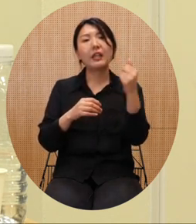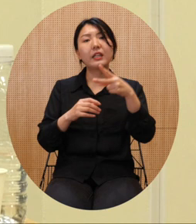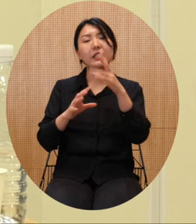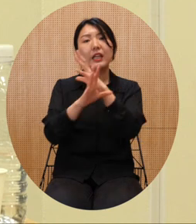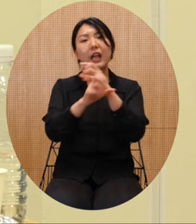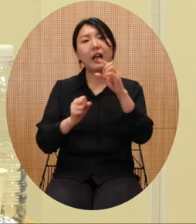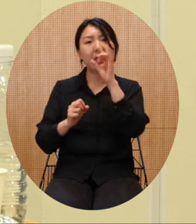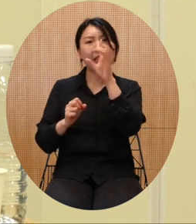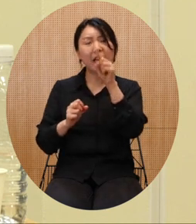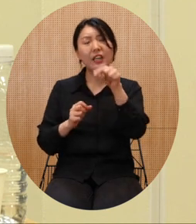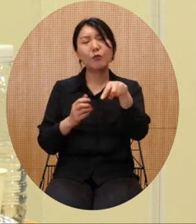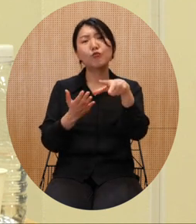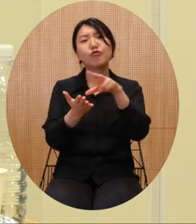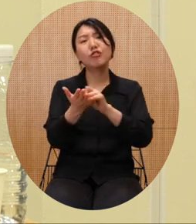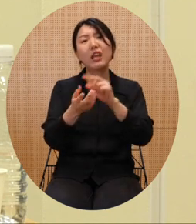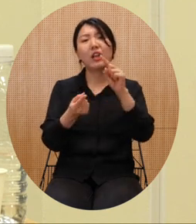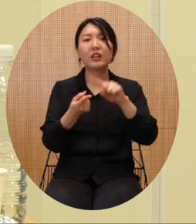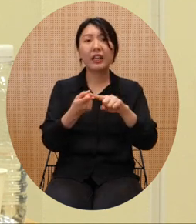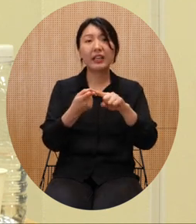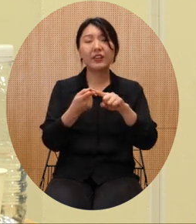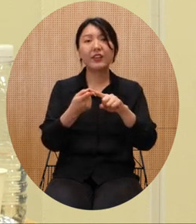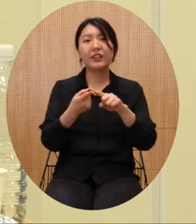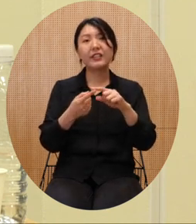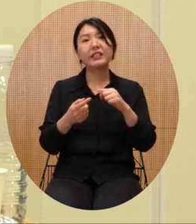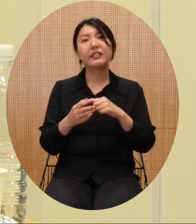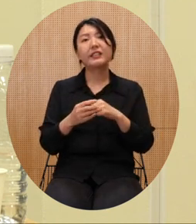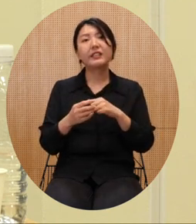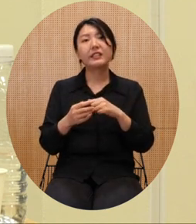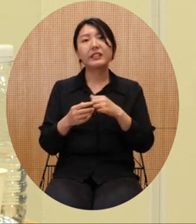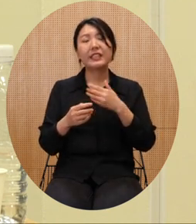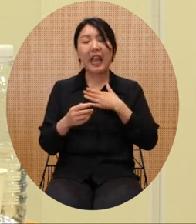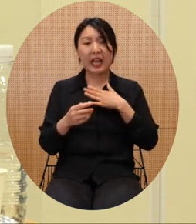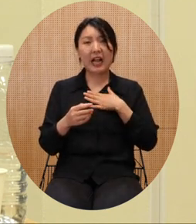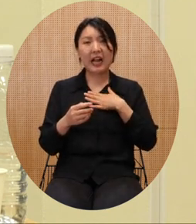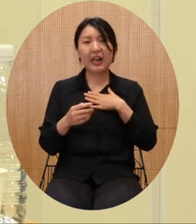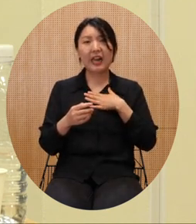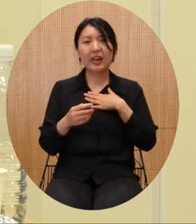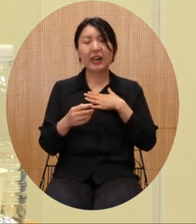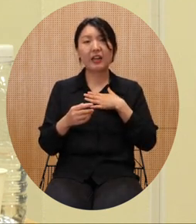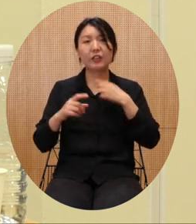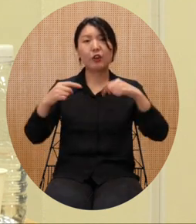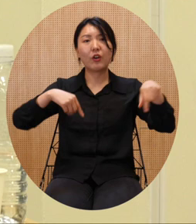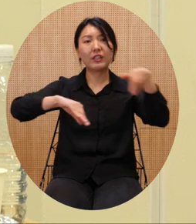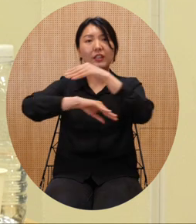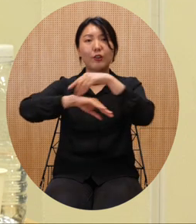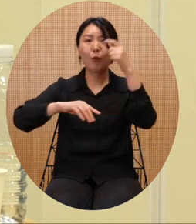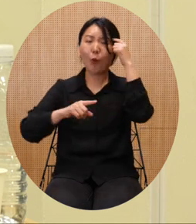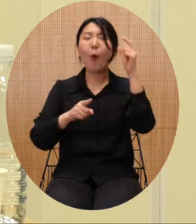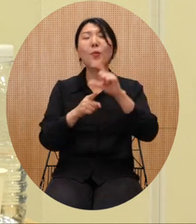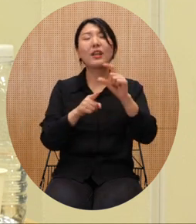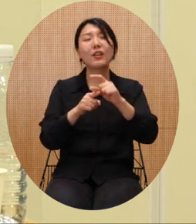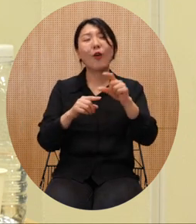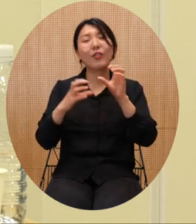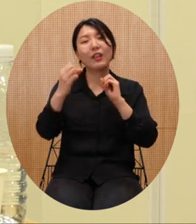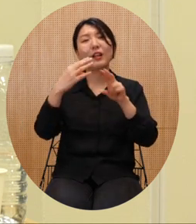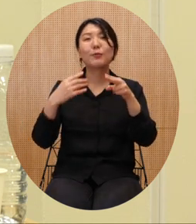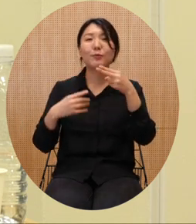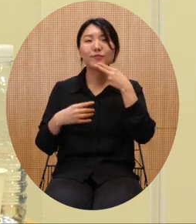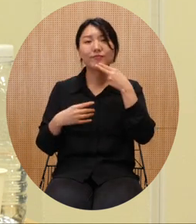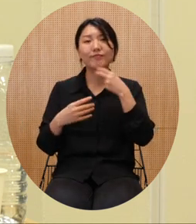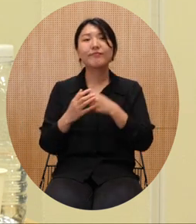재계약이 안 된다는 문제에 대해서는 사실 이제 제가 뭐 정책적으로 고민하거나 했던 해답이